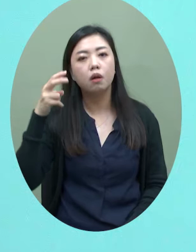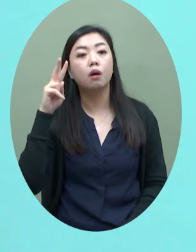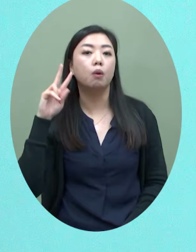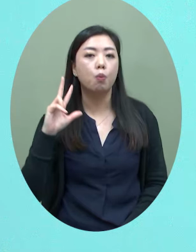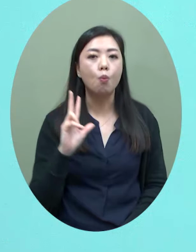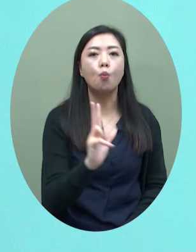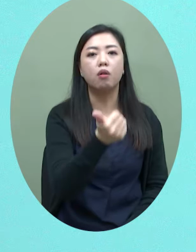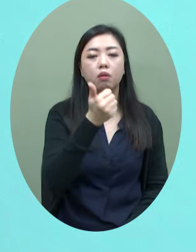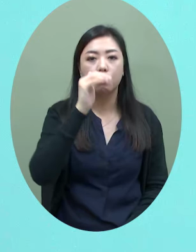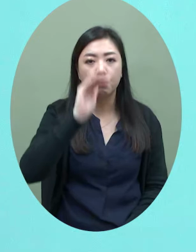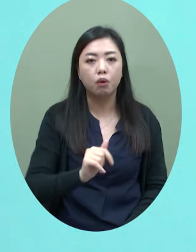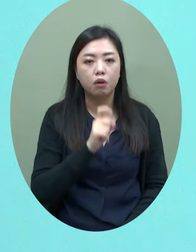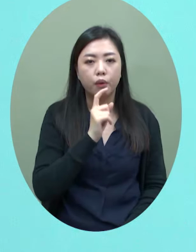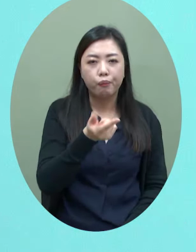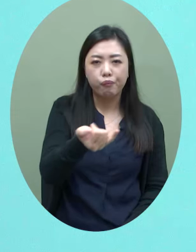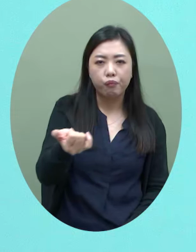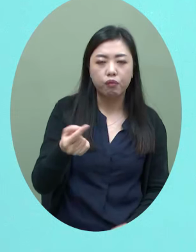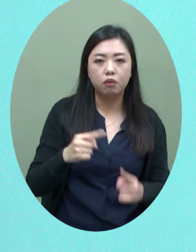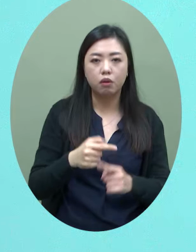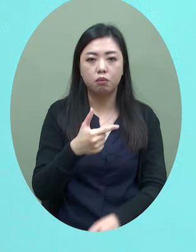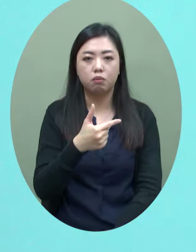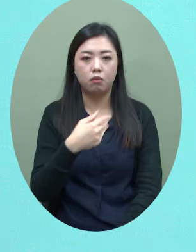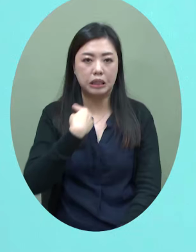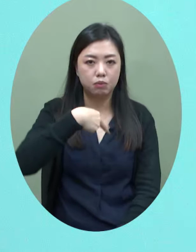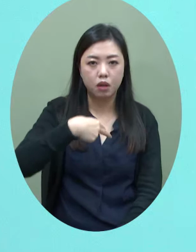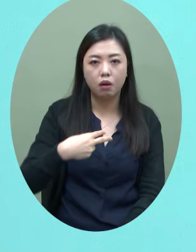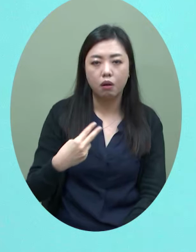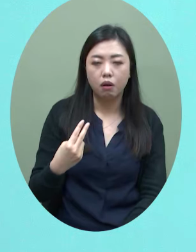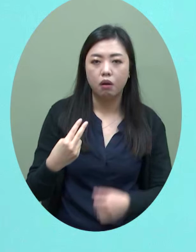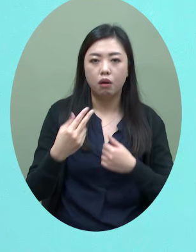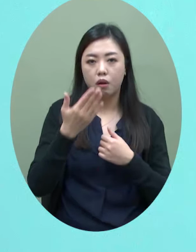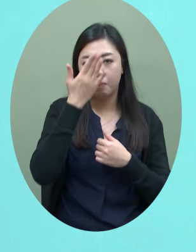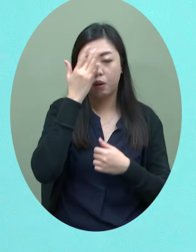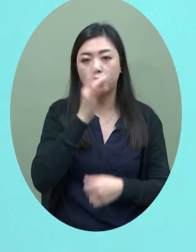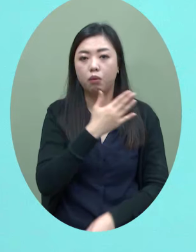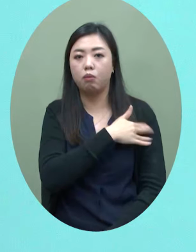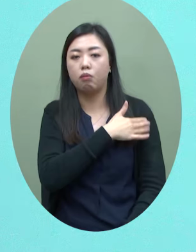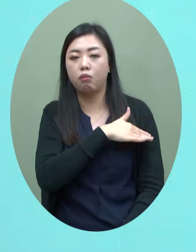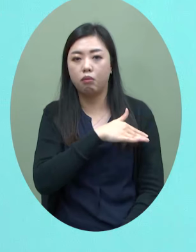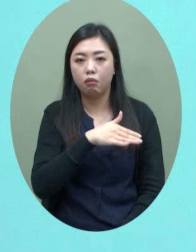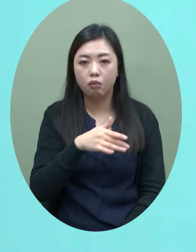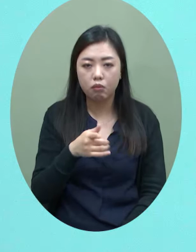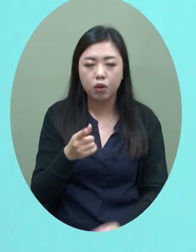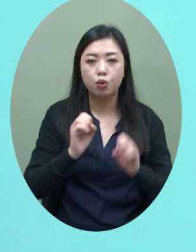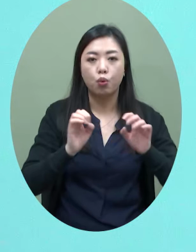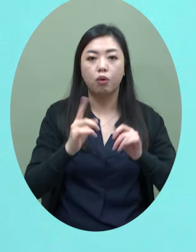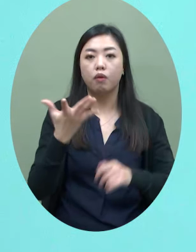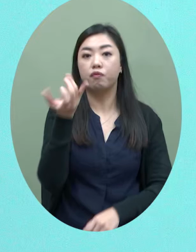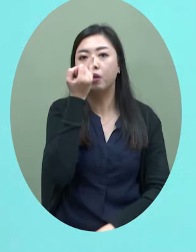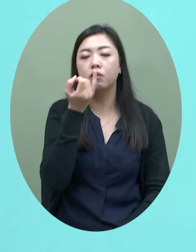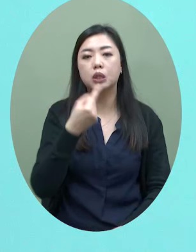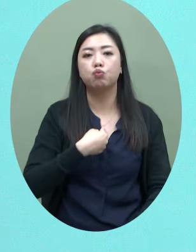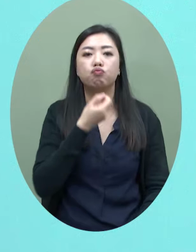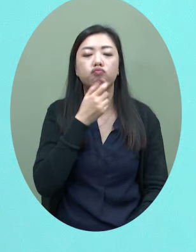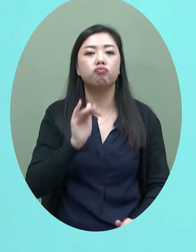會揾到唔少嘅市民咧，係唔理我哋嘅強制檢測公告，寧願俾我哋罰5000元